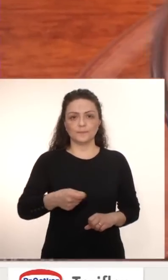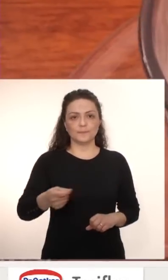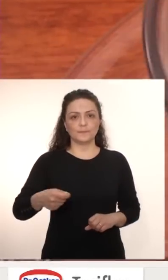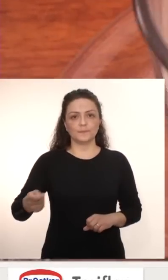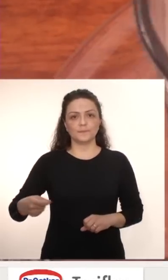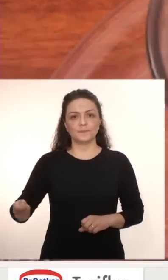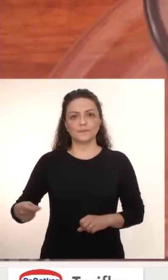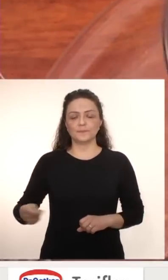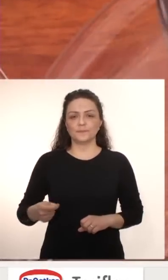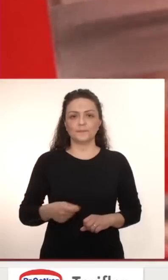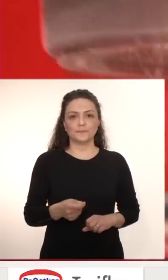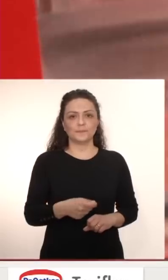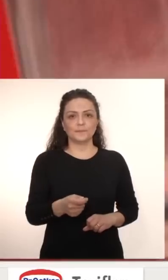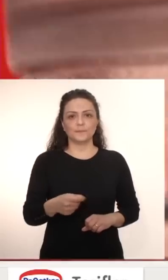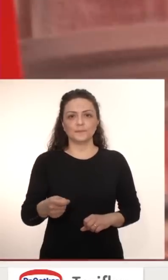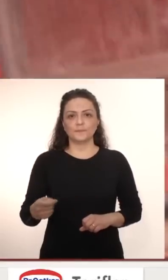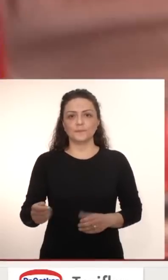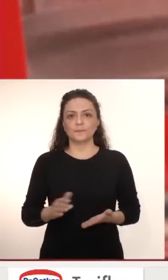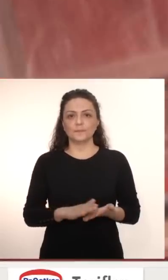Eleyin.